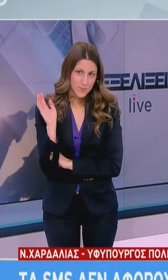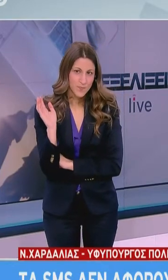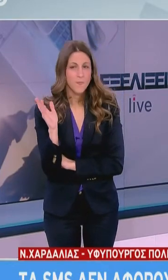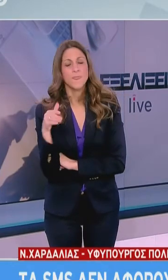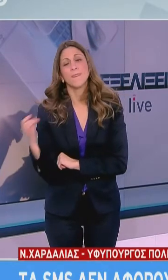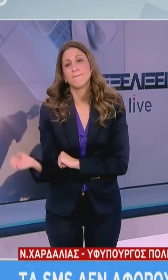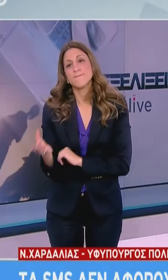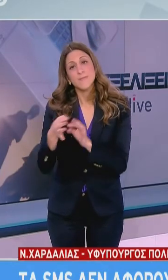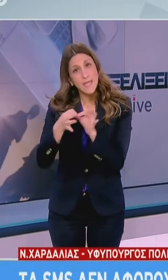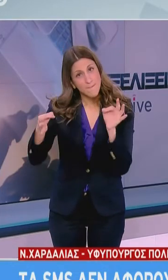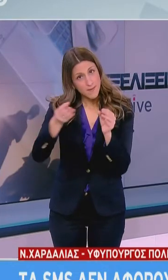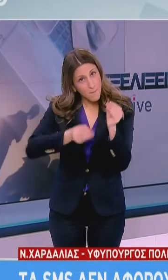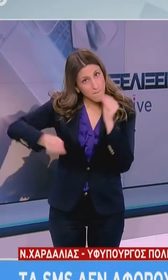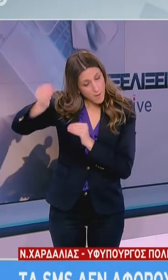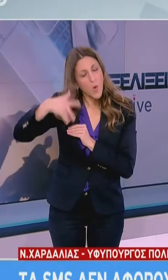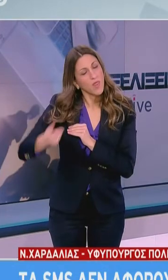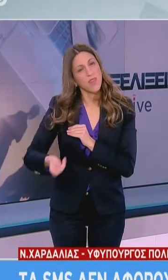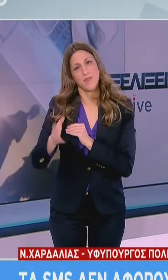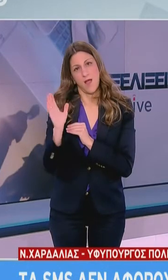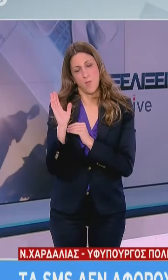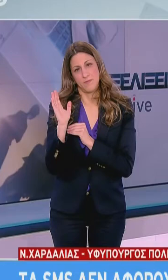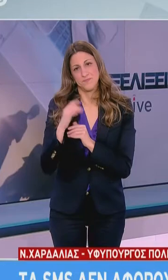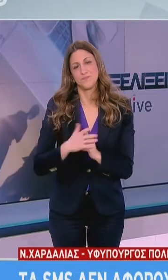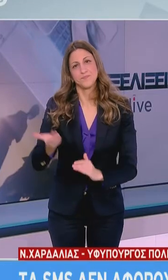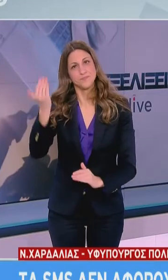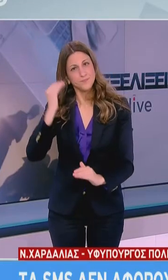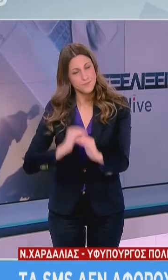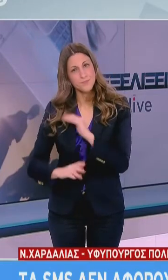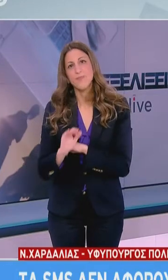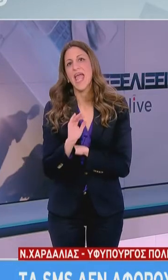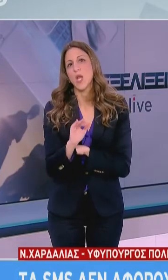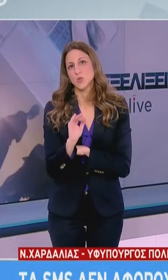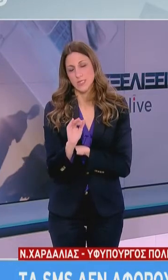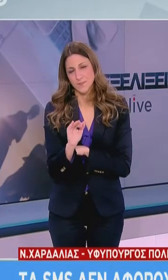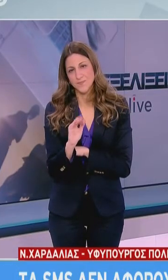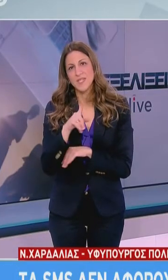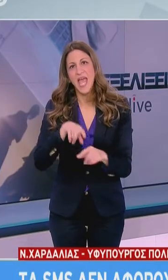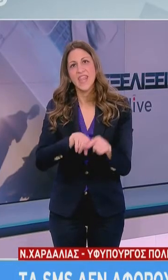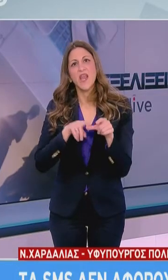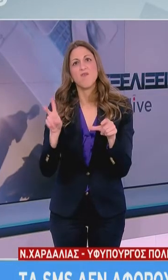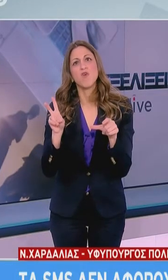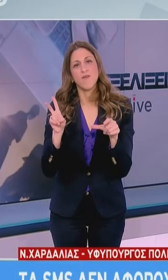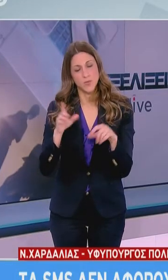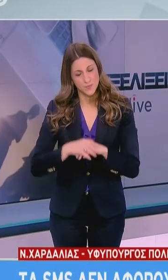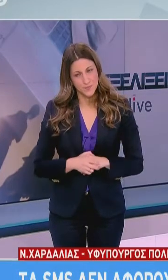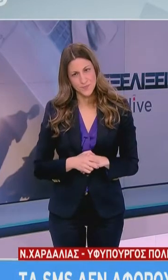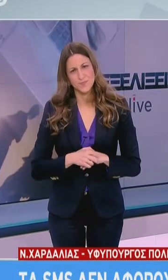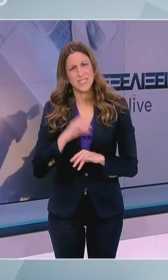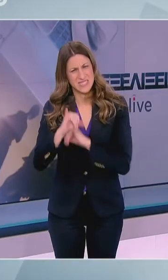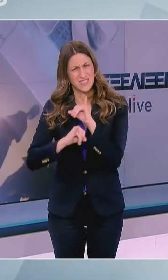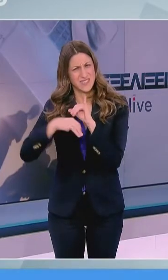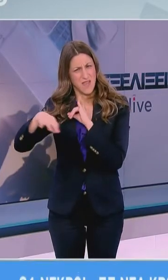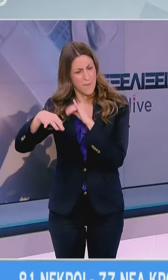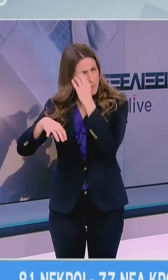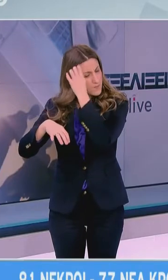χρειαστεί να πάρουμε μέτρα θα τα πάρουμε. Επόμενη ερώτηση ο κύριος Δεβετζόγλου από το Protagon.gr. Κύριε Τσιόδρα, δεδομένου ότι αντλούμε ένα μεγάλο μέρος